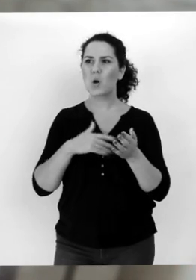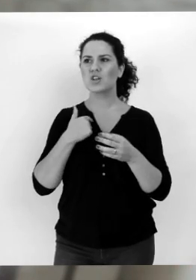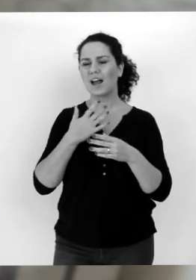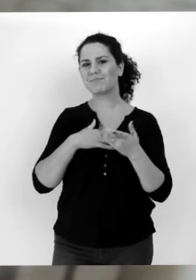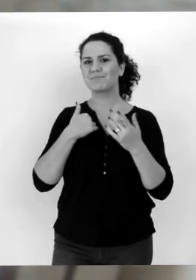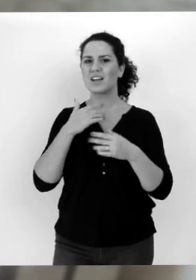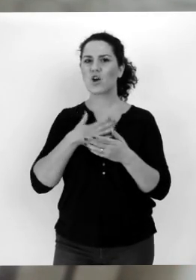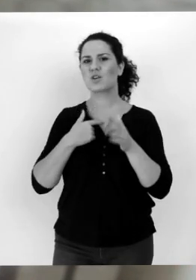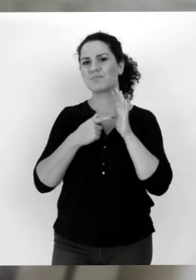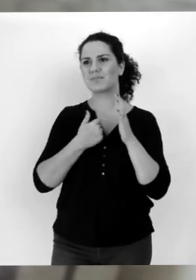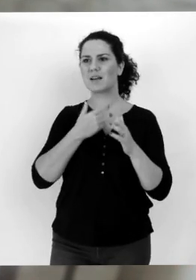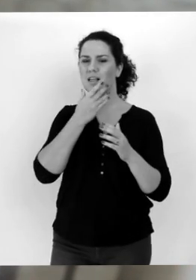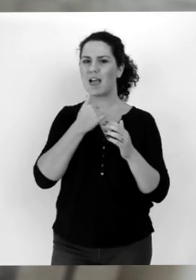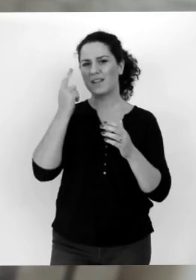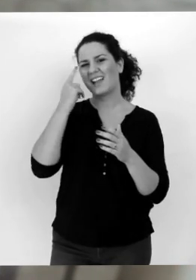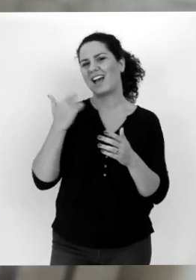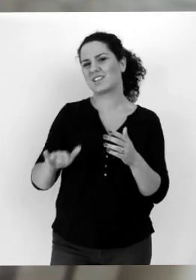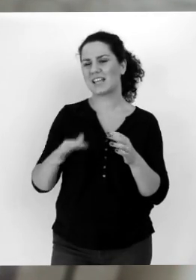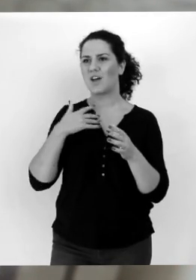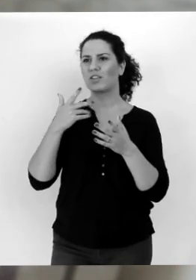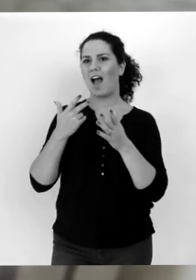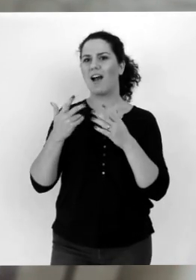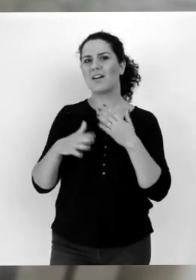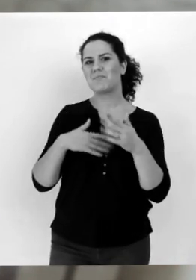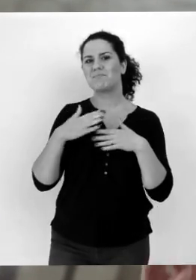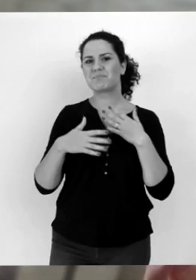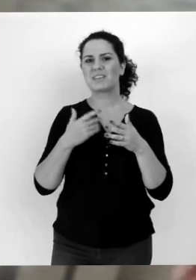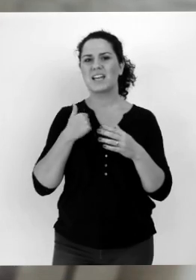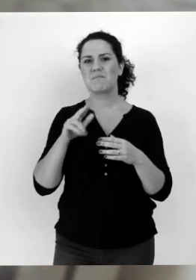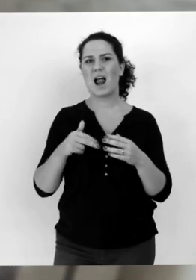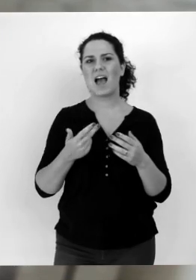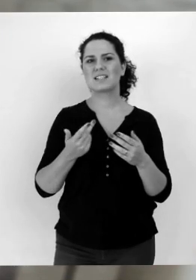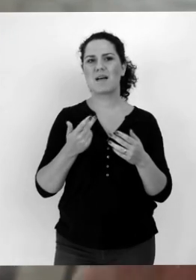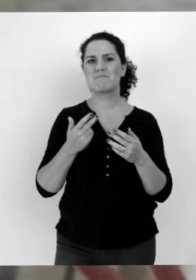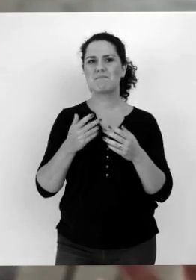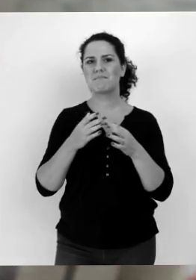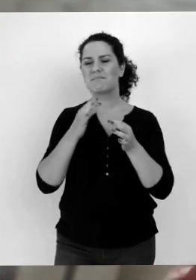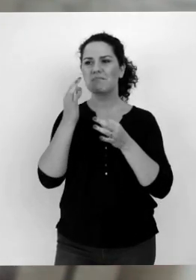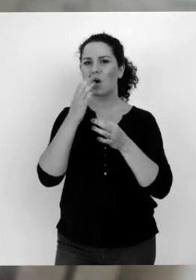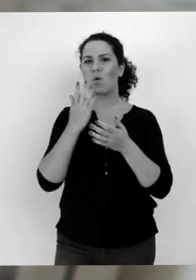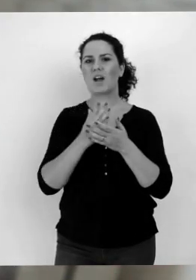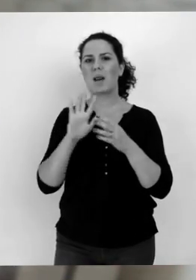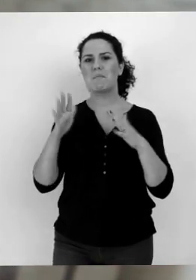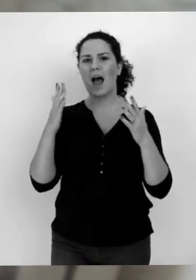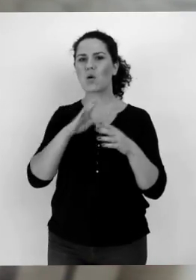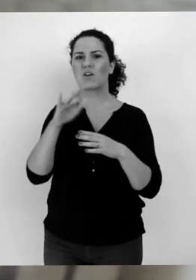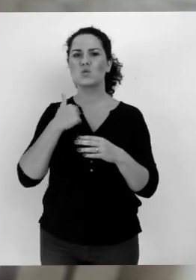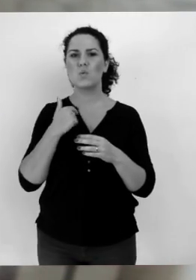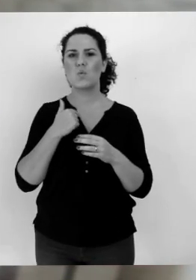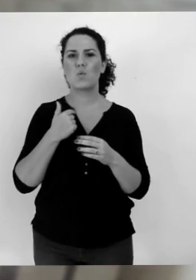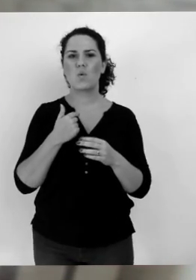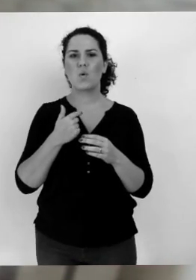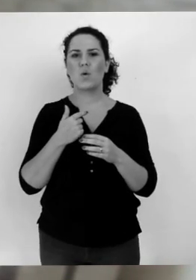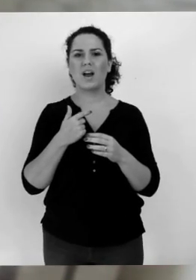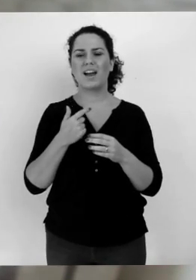lijepa, znate kako je to kod ješće. I kad sam imala prišt, uvijek je bila panika, uvijek sam pokušala napraviti